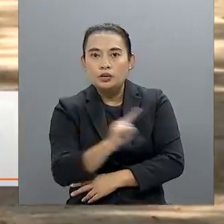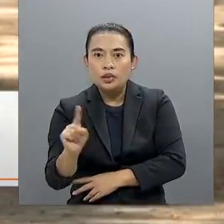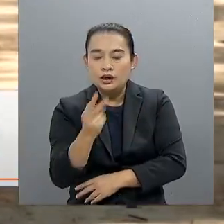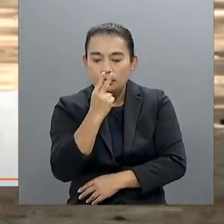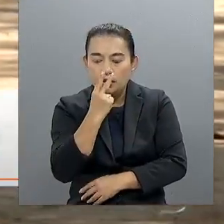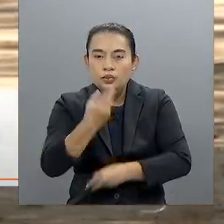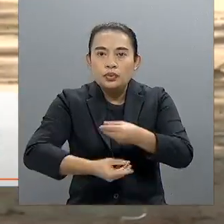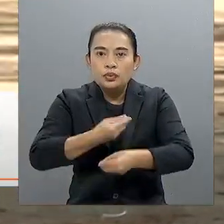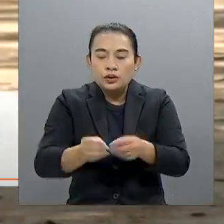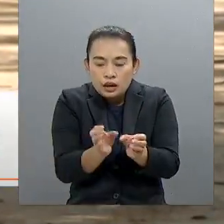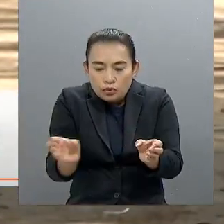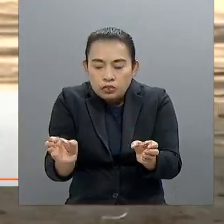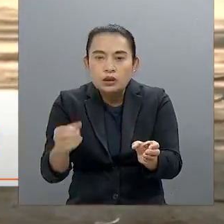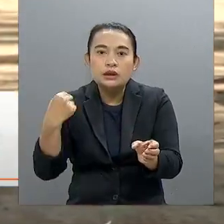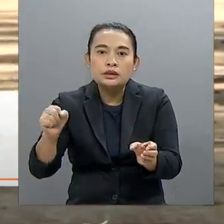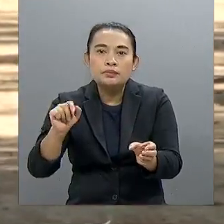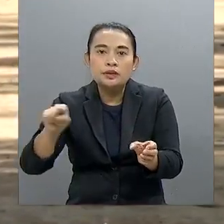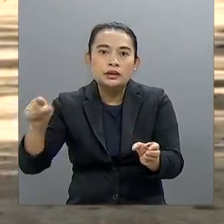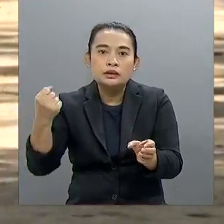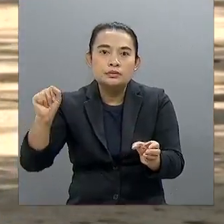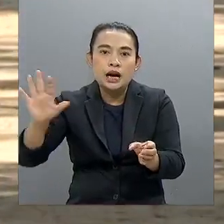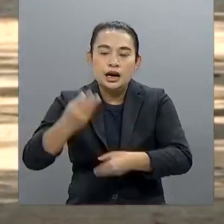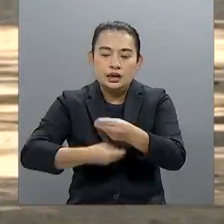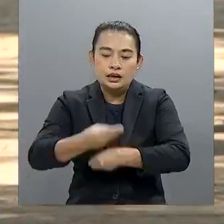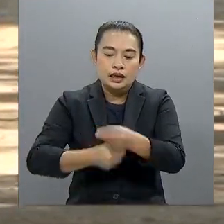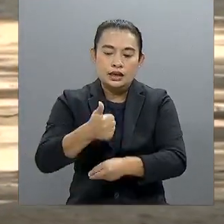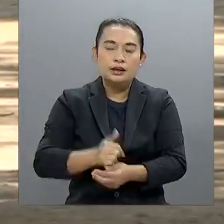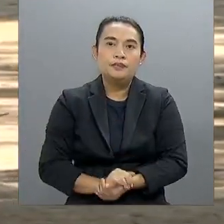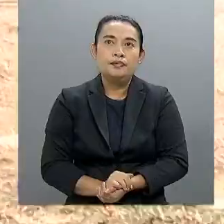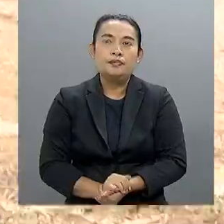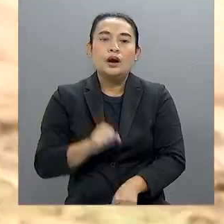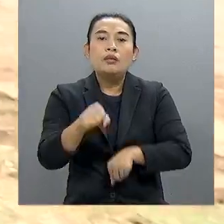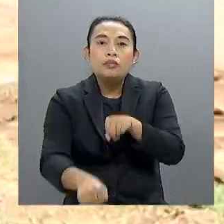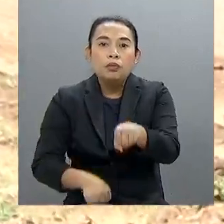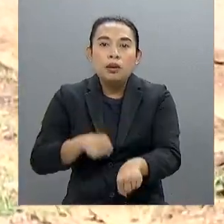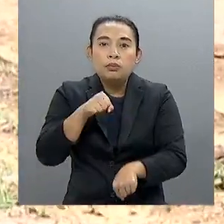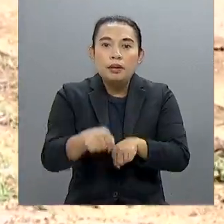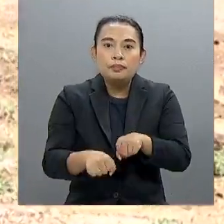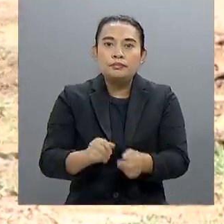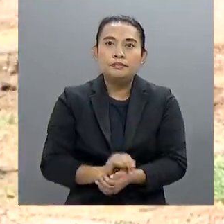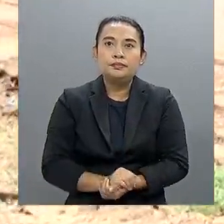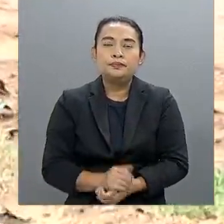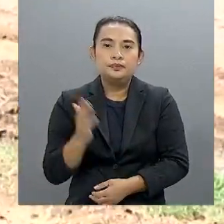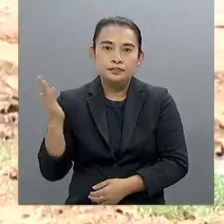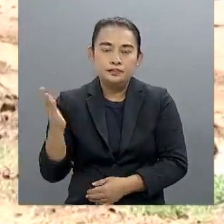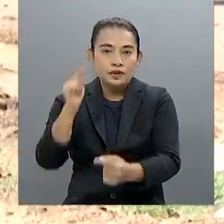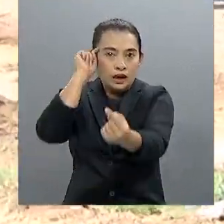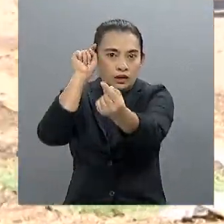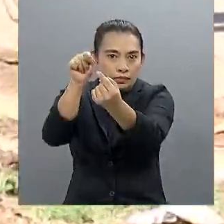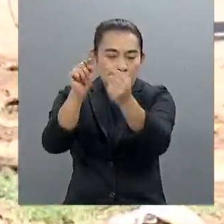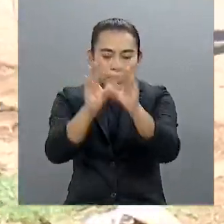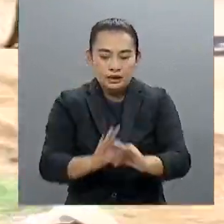ได้ประมาณ 10-15 กระปุกได้กันครับใการปจักยานขายน้พริของน้องปาภาวัสดีนมเป้าหมายที่แนวแน่มากครั